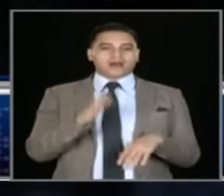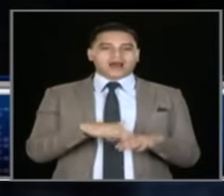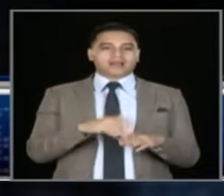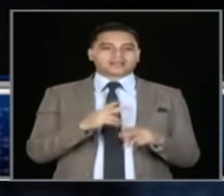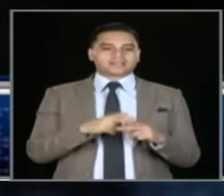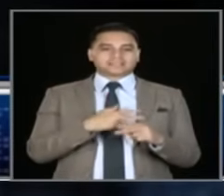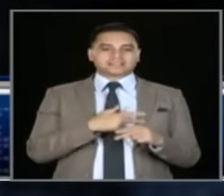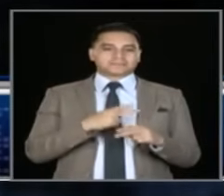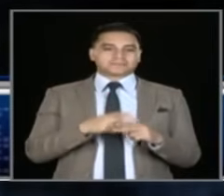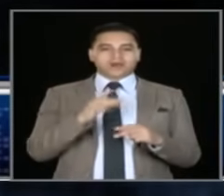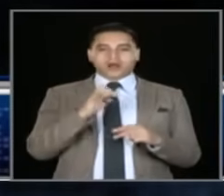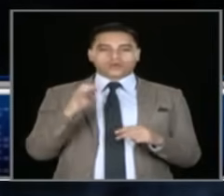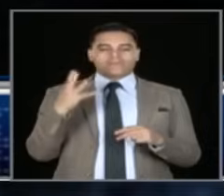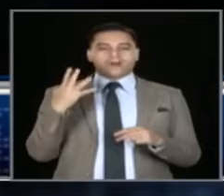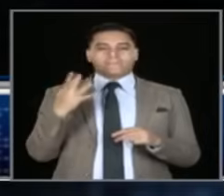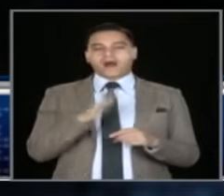فقط؟